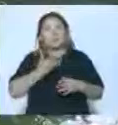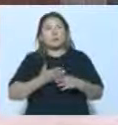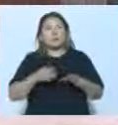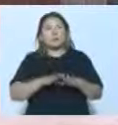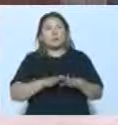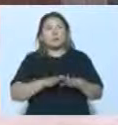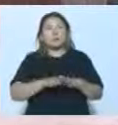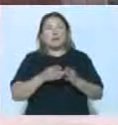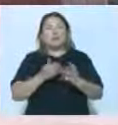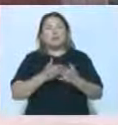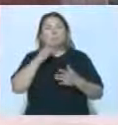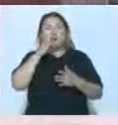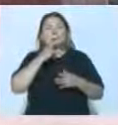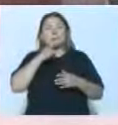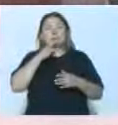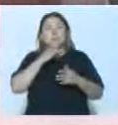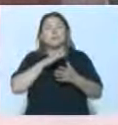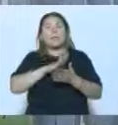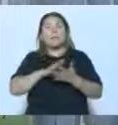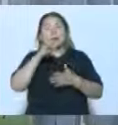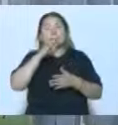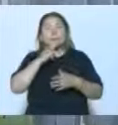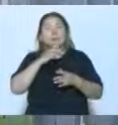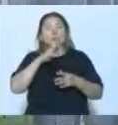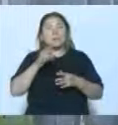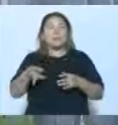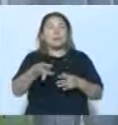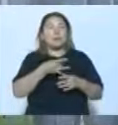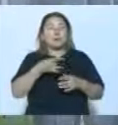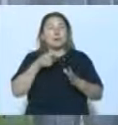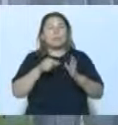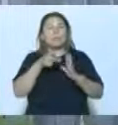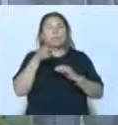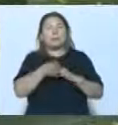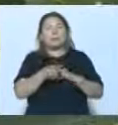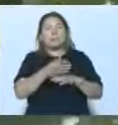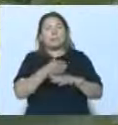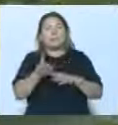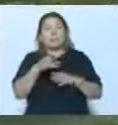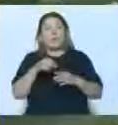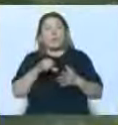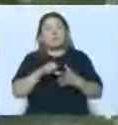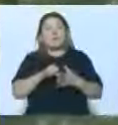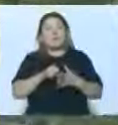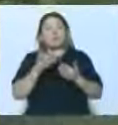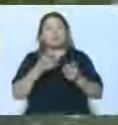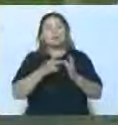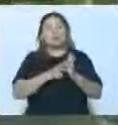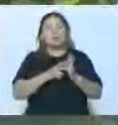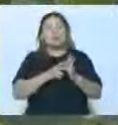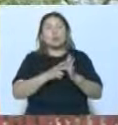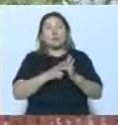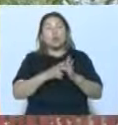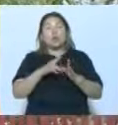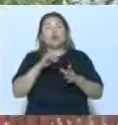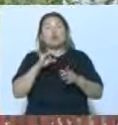өзі. Жалпы таза Қазақстан экологиялық акциясына мұнайлы ауданынан 2000-ға жуық қызметкермен тұрғын қатысқан. Олар 800 текше метрге